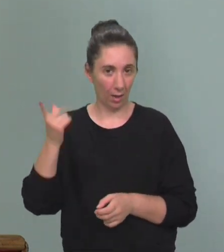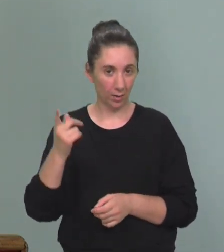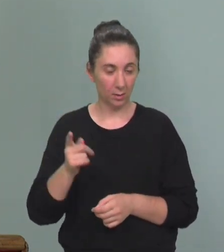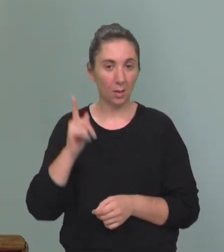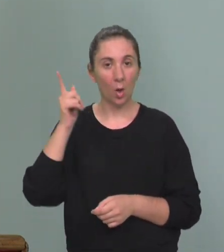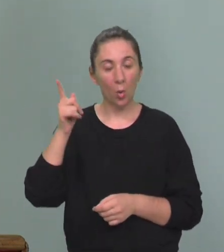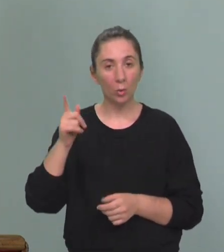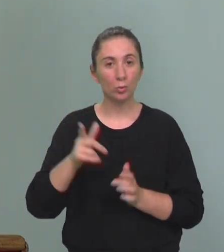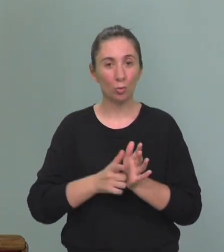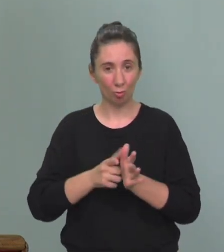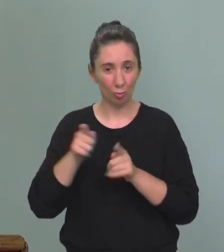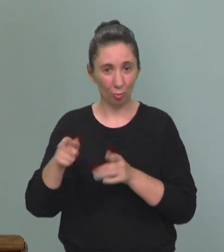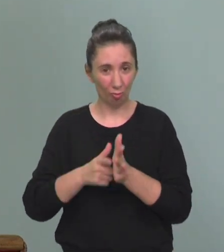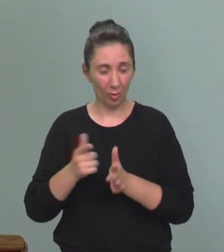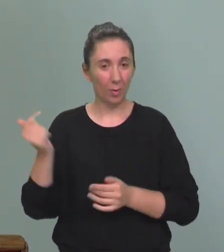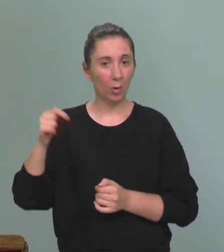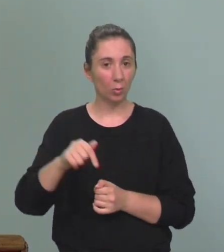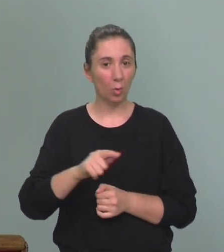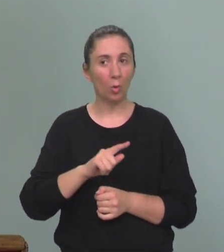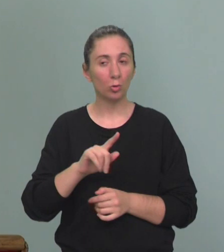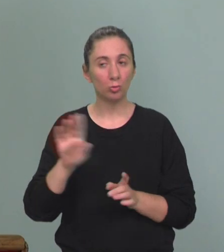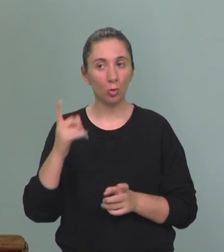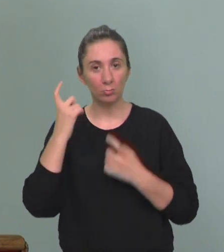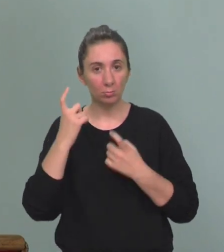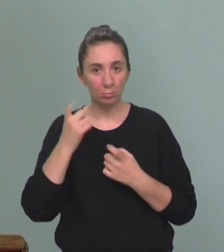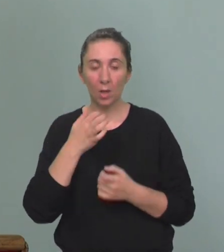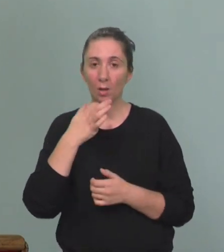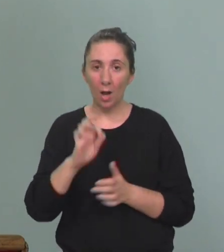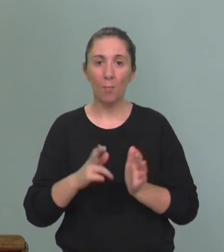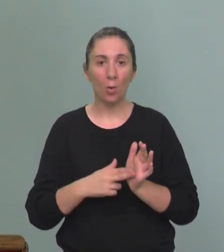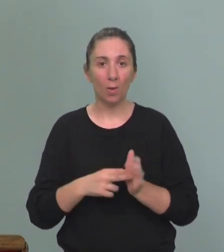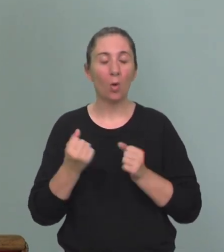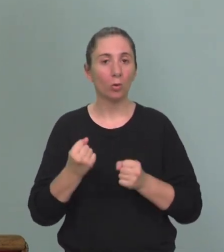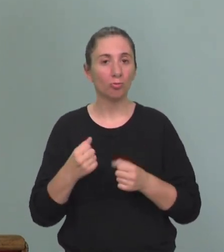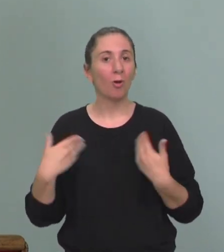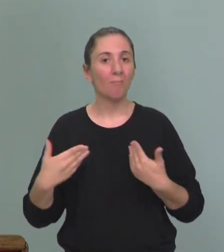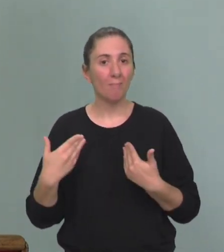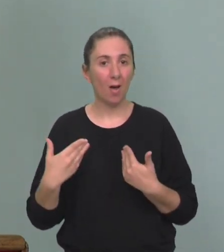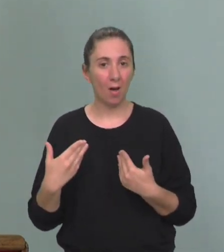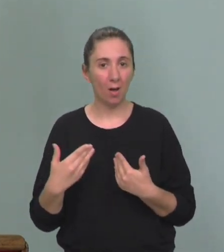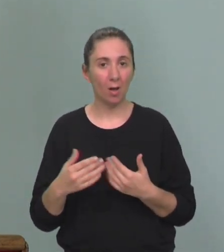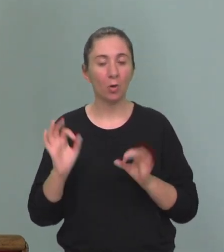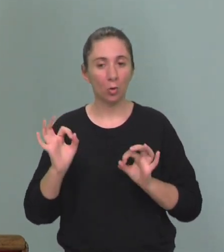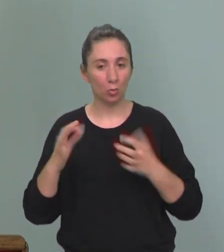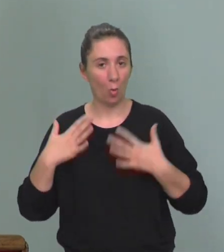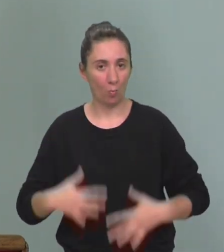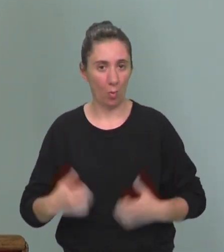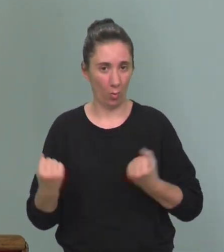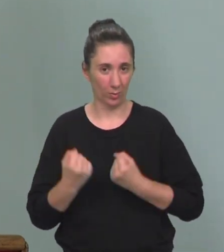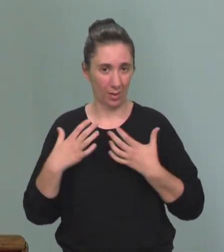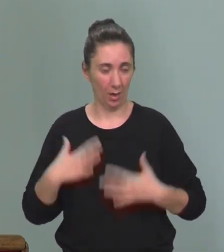i oni su već tad došli do zaključka da je to najbolji način zadržavanja mladih u dobrom tjelesnom